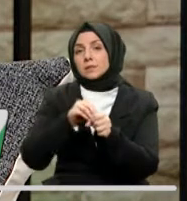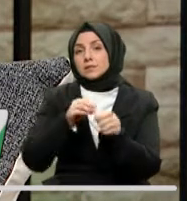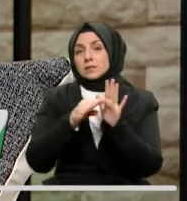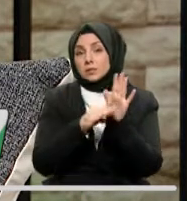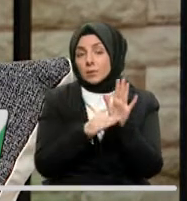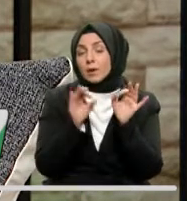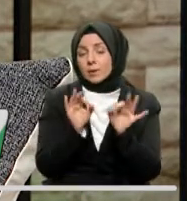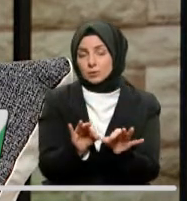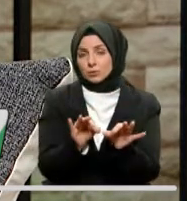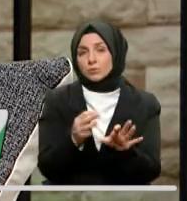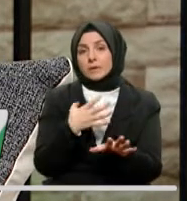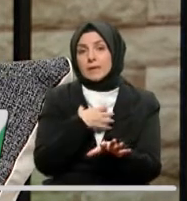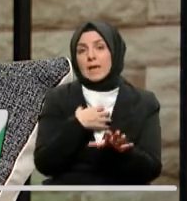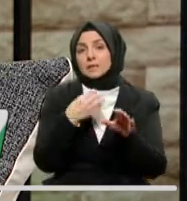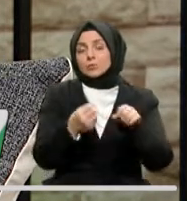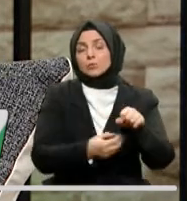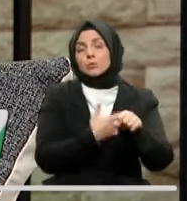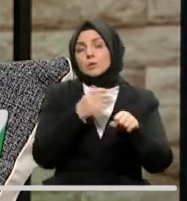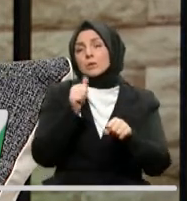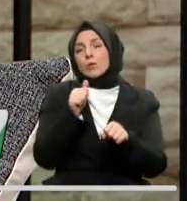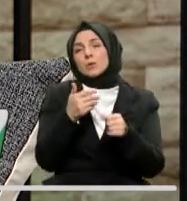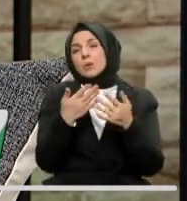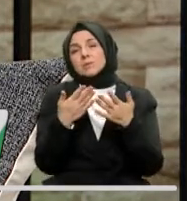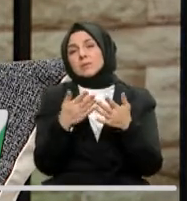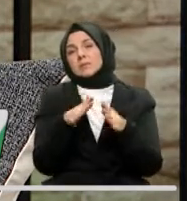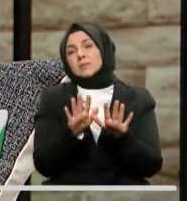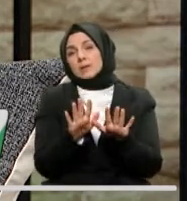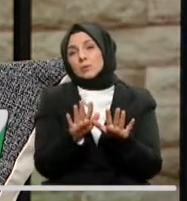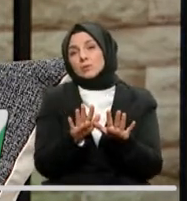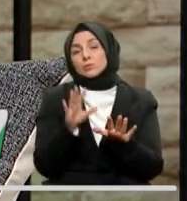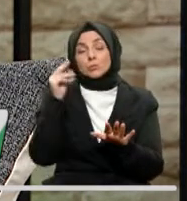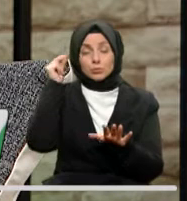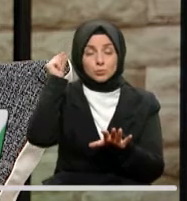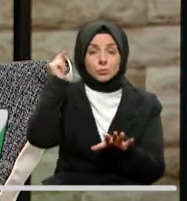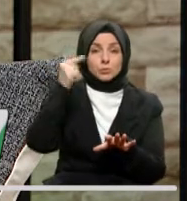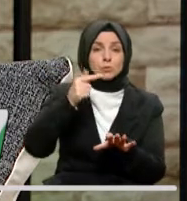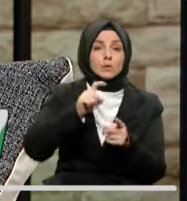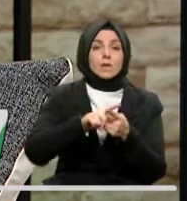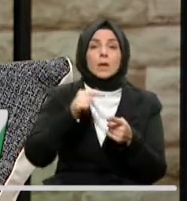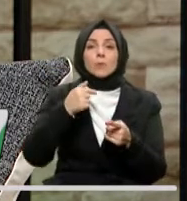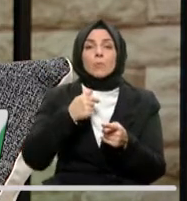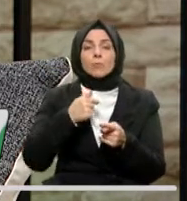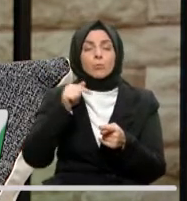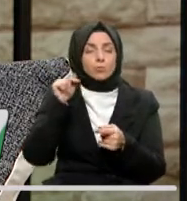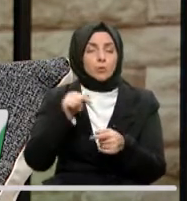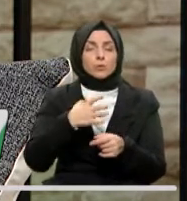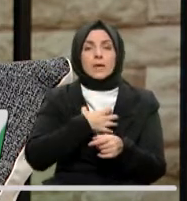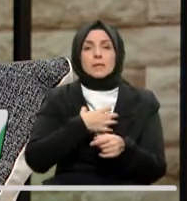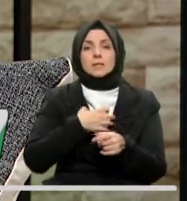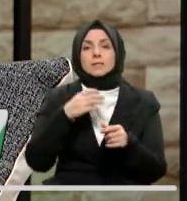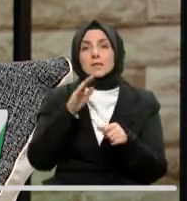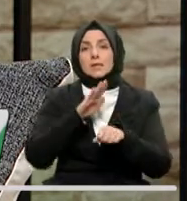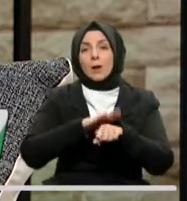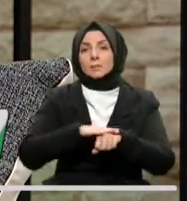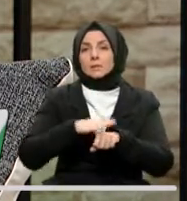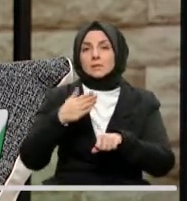bir kenarda kalıyor bu bence iki kişinin kendisi yapabileceği en büyük haksızlık ve baktığımızda Aslında duygusuz ve derslik duygusunun